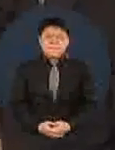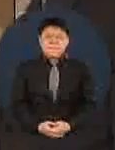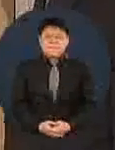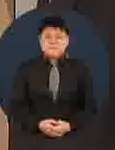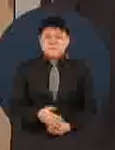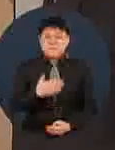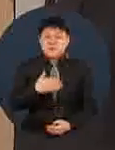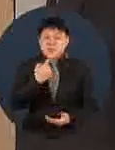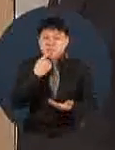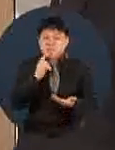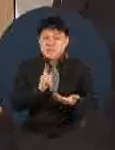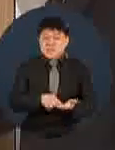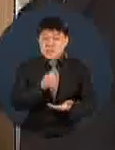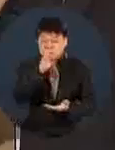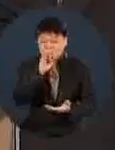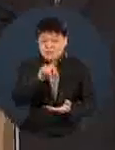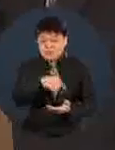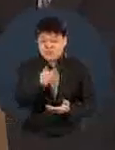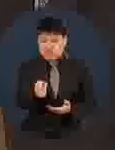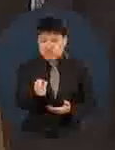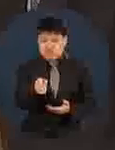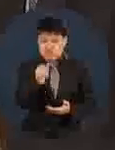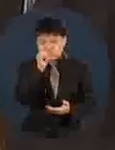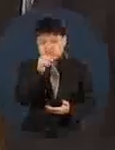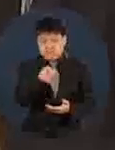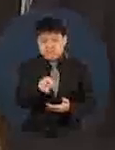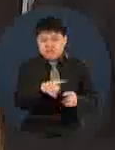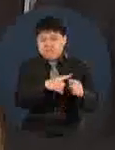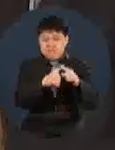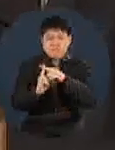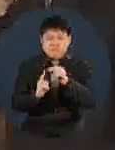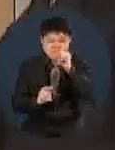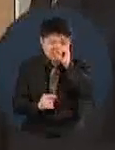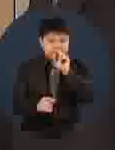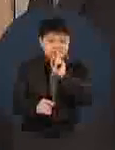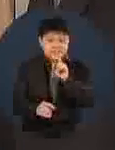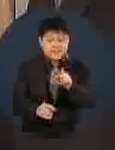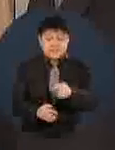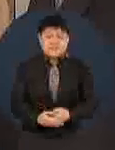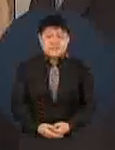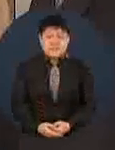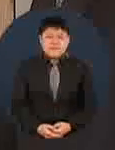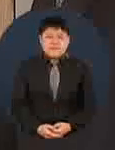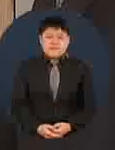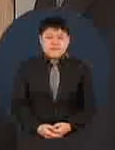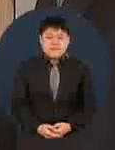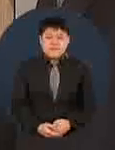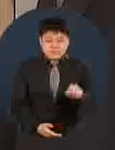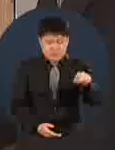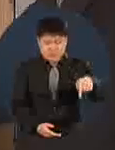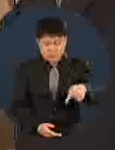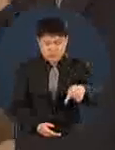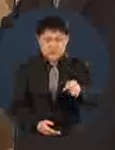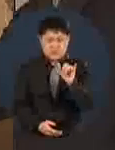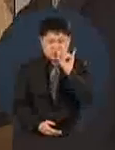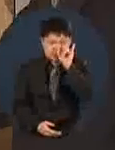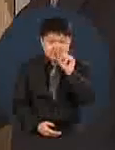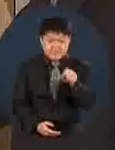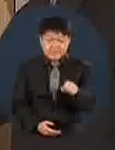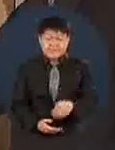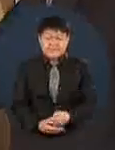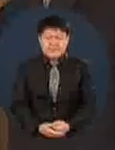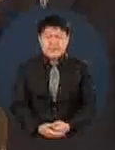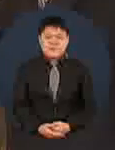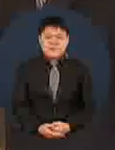알기 쉽게 중앙으로 한 칸 뛰는 수에 악수 없다. 뛰는 건 뭐 무조건 좋은 수입니다. 자, 그러니까 네. 백이 마늘모로 붙였죠. 네, 붙여가서 뛰는 수는